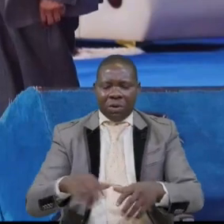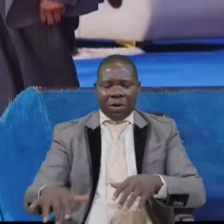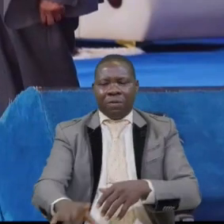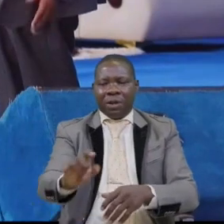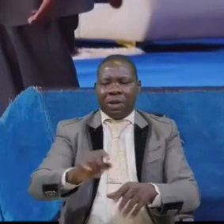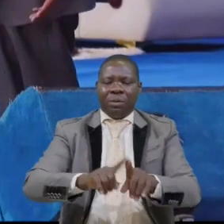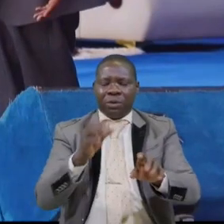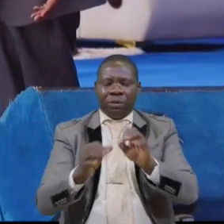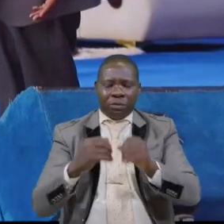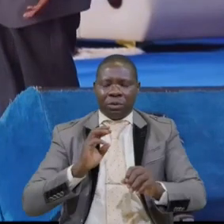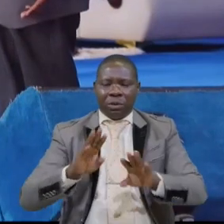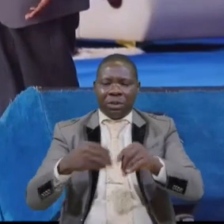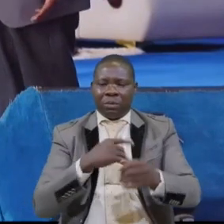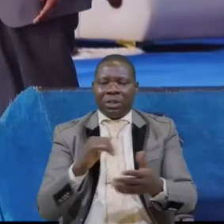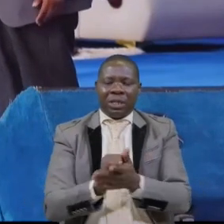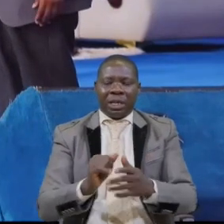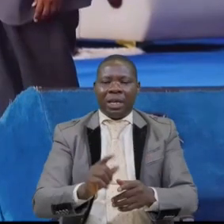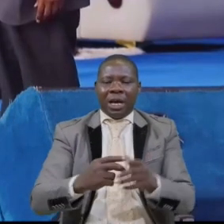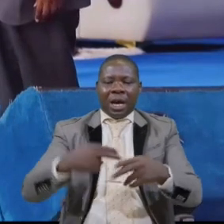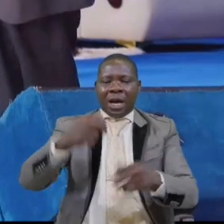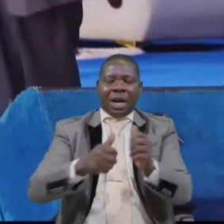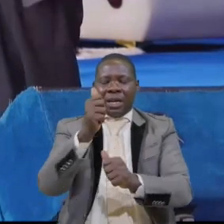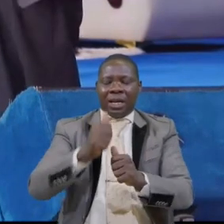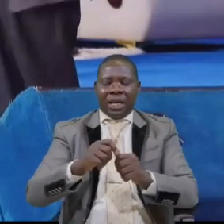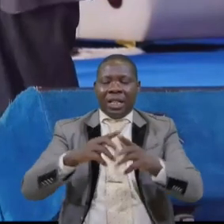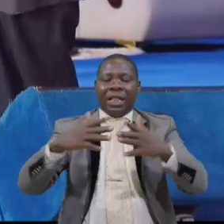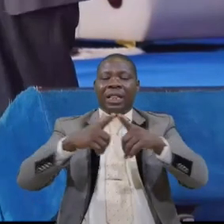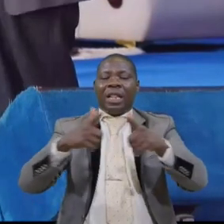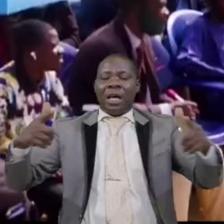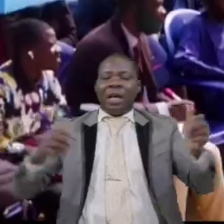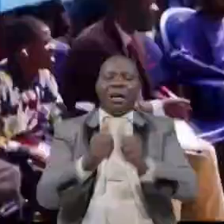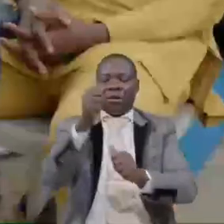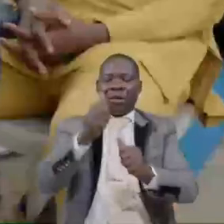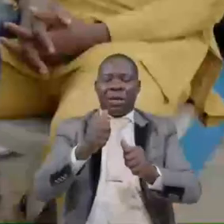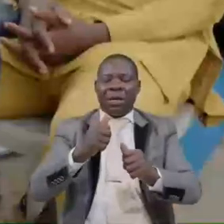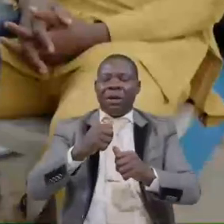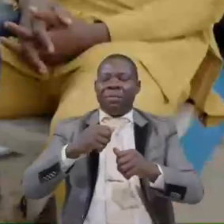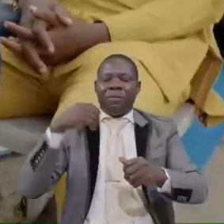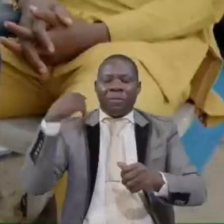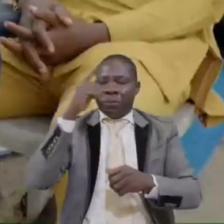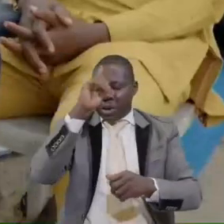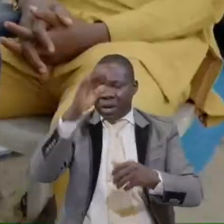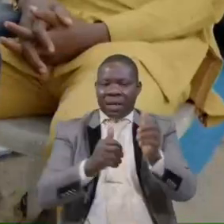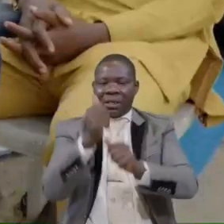l'étage supérieur, plus grand, plus fort, plus haut, là, nous irons là-bas.